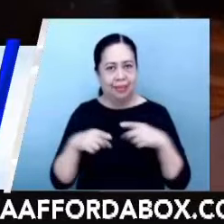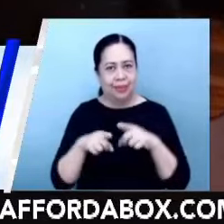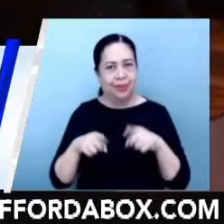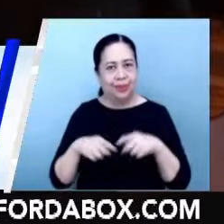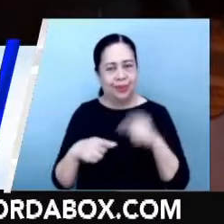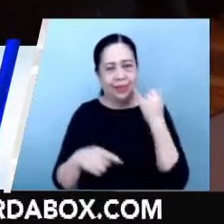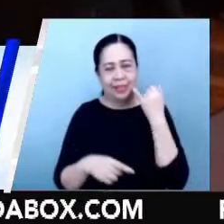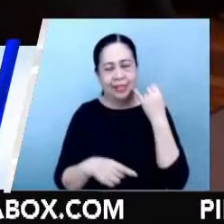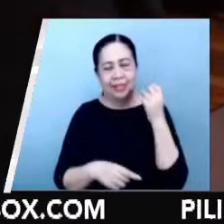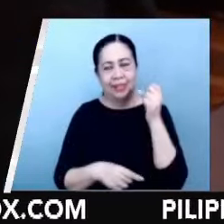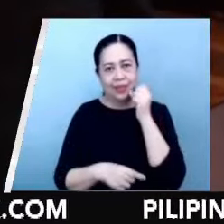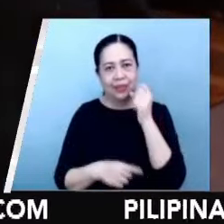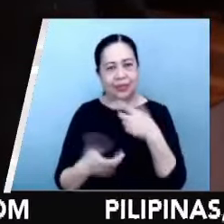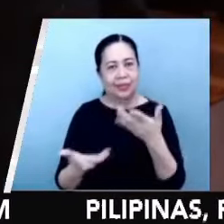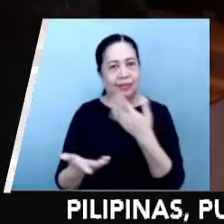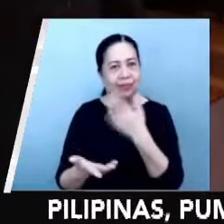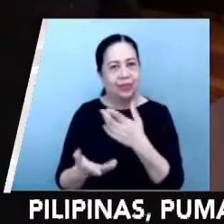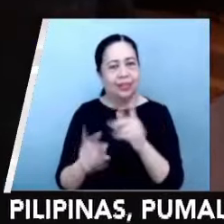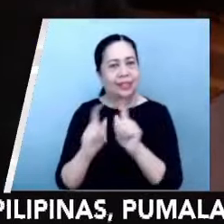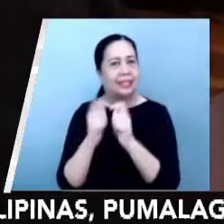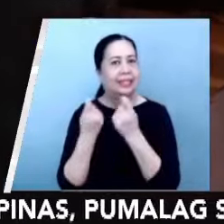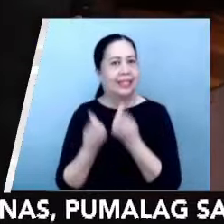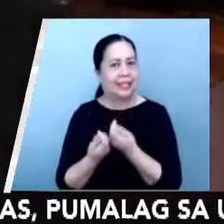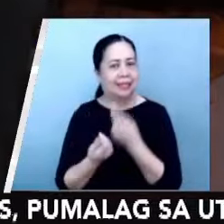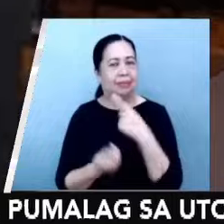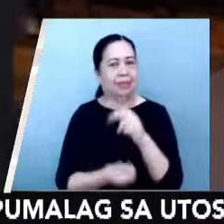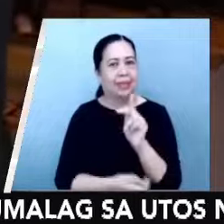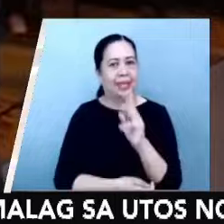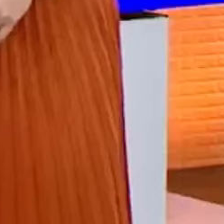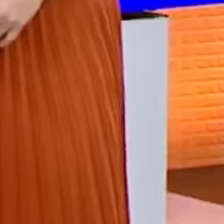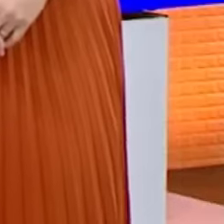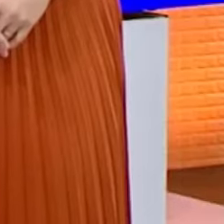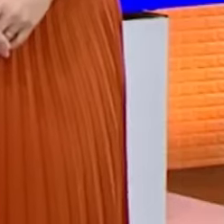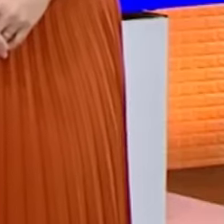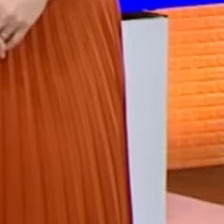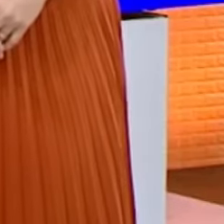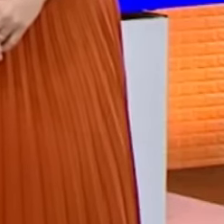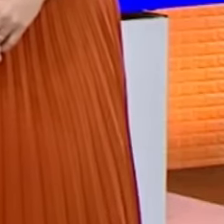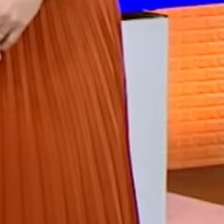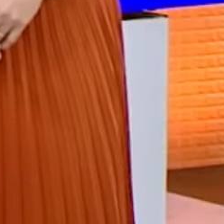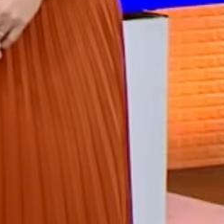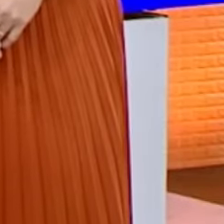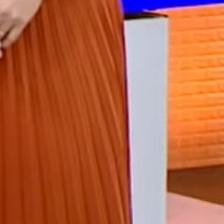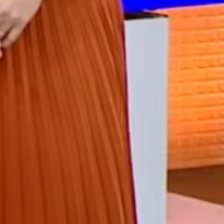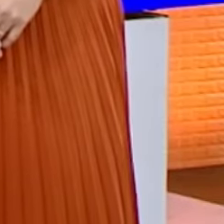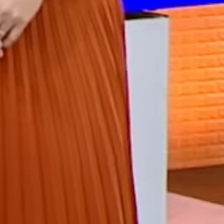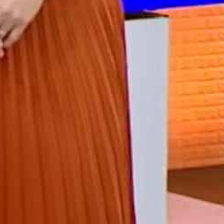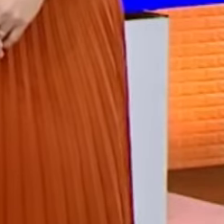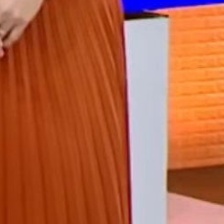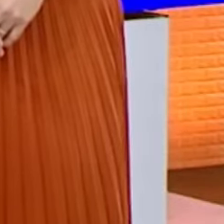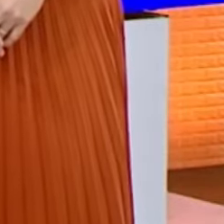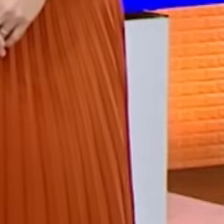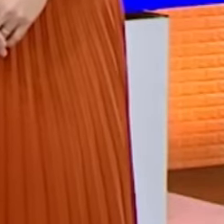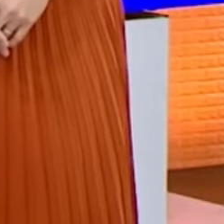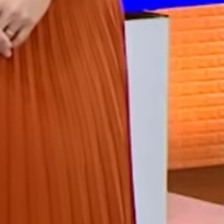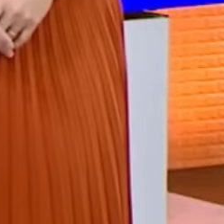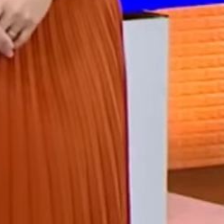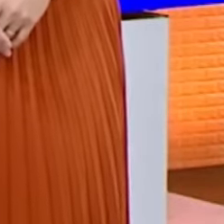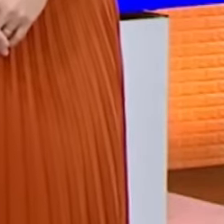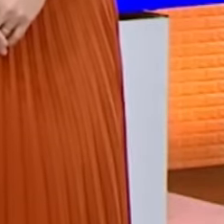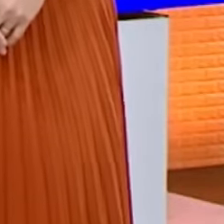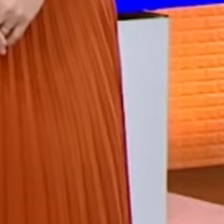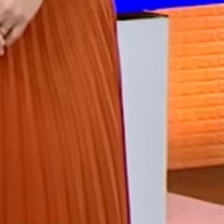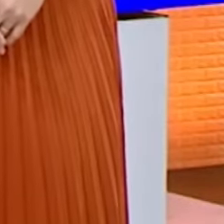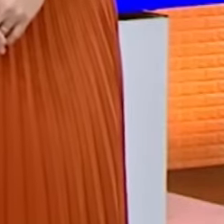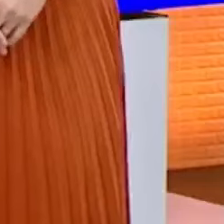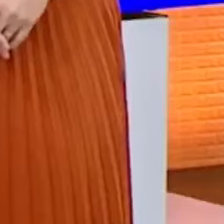parangal sa kanyang team sa KMJS. Mga Kapuso, para una ka sa mga balita, mag-subscribe sa GMA Integrated